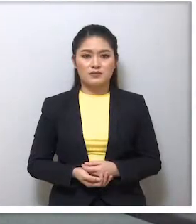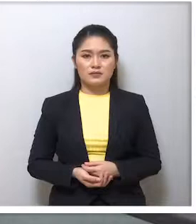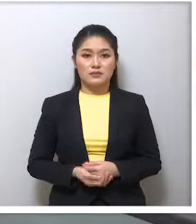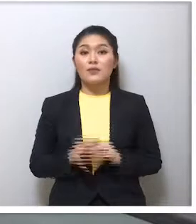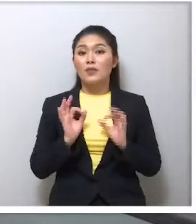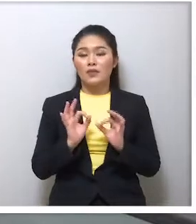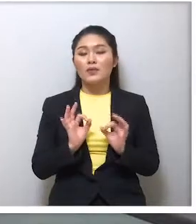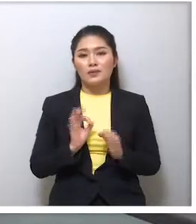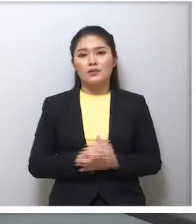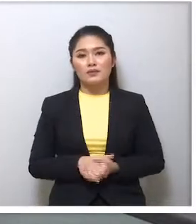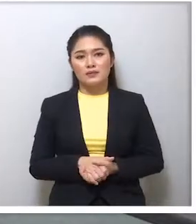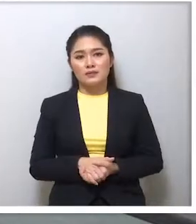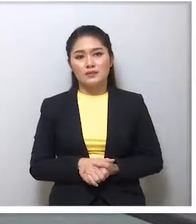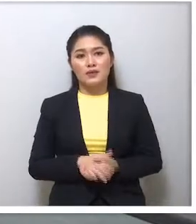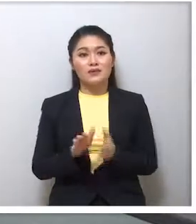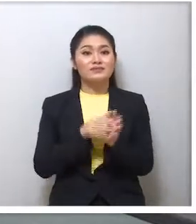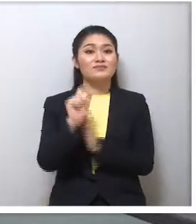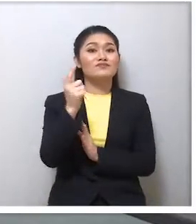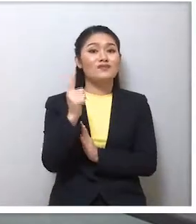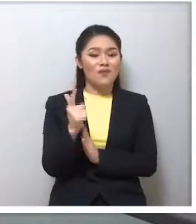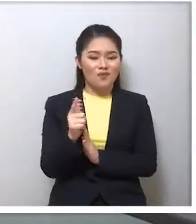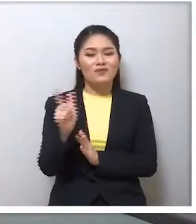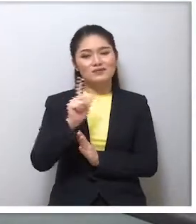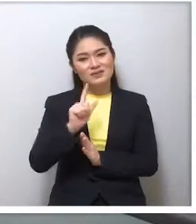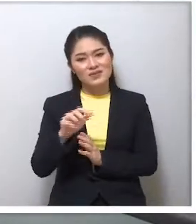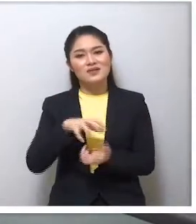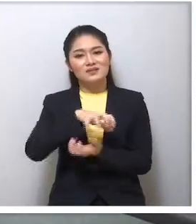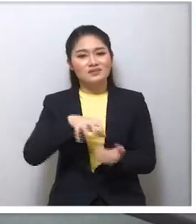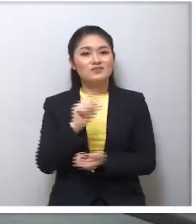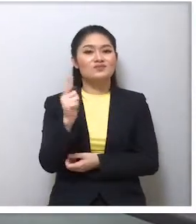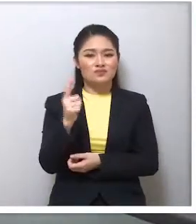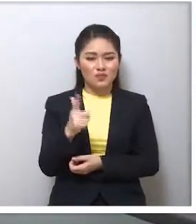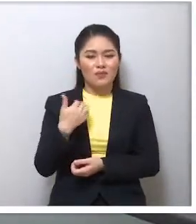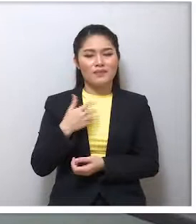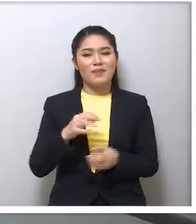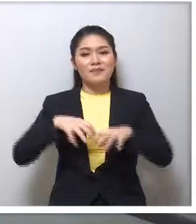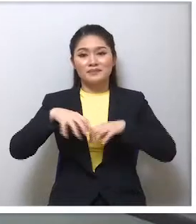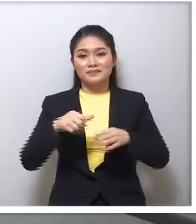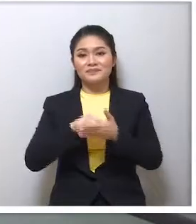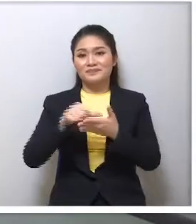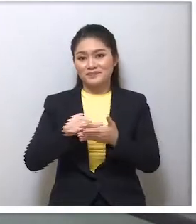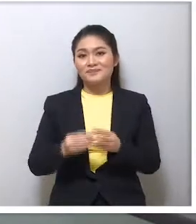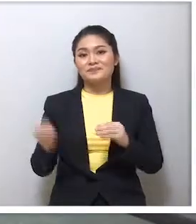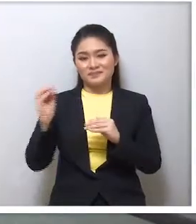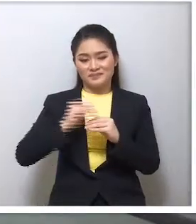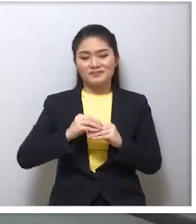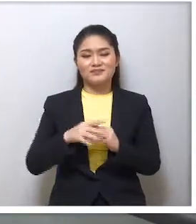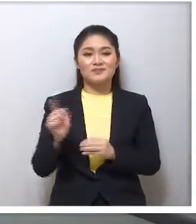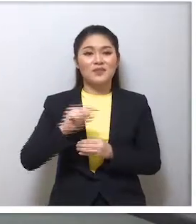โอเคนะครับก็จะเป็นทองๆสีเหลืองทองขึ้นมาเป็นเดี๋ยวเราไปแต่งอีกทีในโปรแกรม